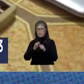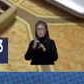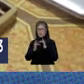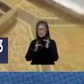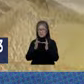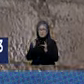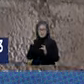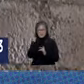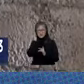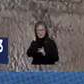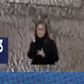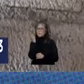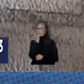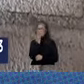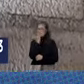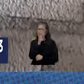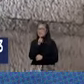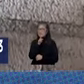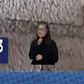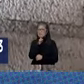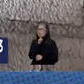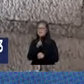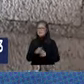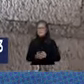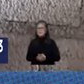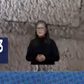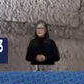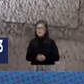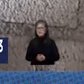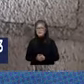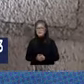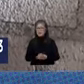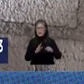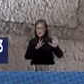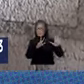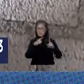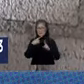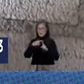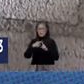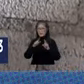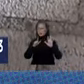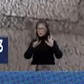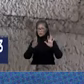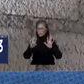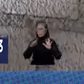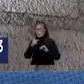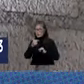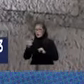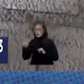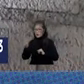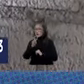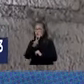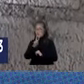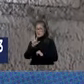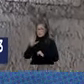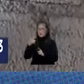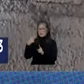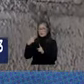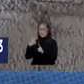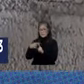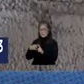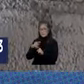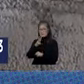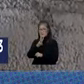Inggris. 8 tambah 74 kurang 25 tambah